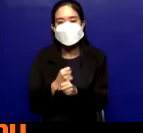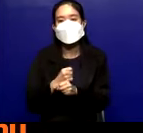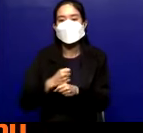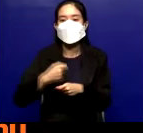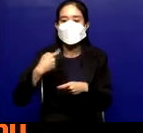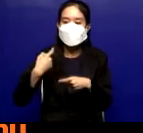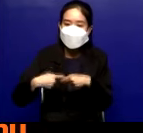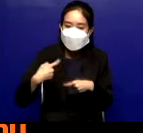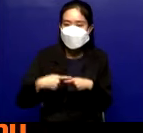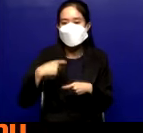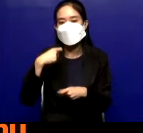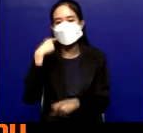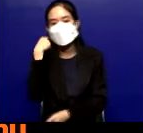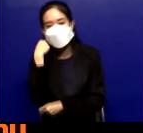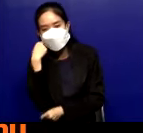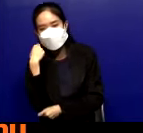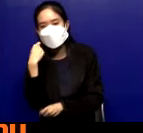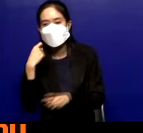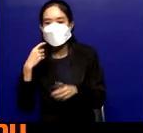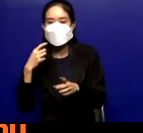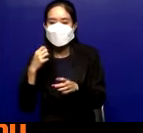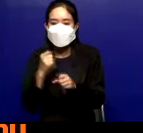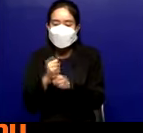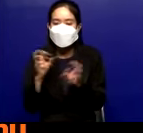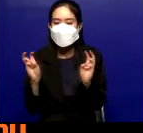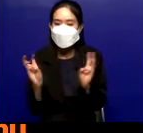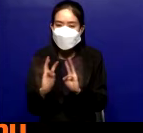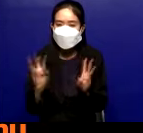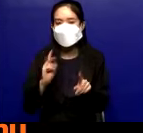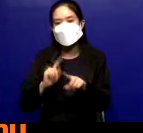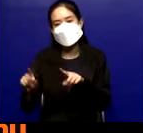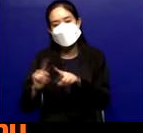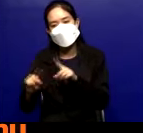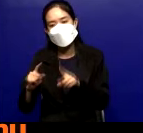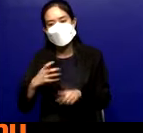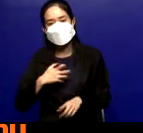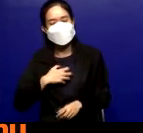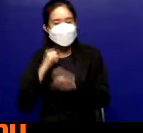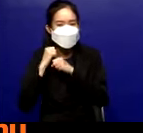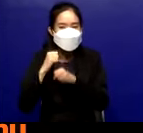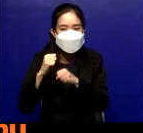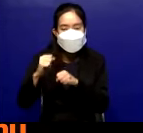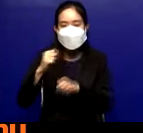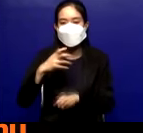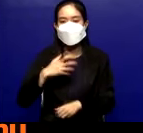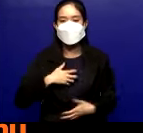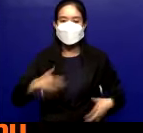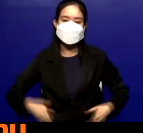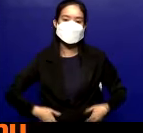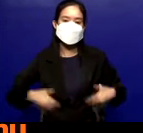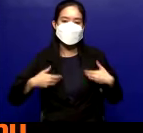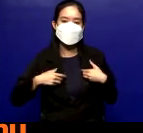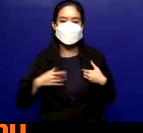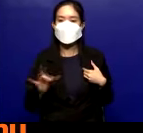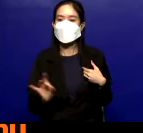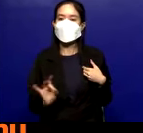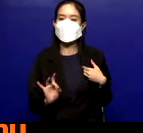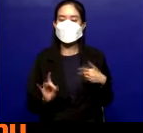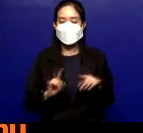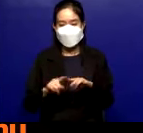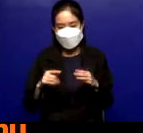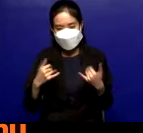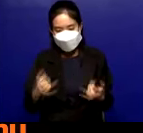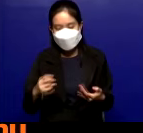าที่อยู่ด้านนอกกำลังต่อสู้ดิ้นรนตะเกียกตะกายเพียงเพื่อที่จะมีชีวิตรอดและมีจำนวน